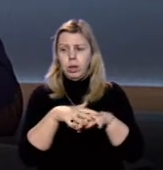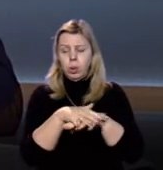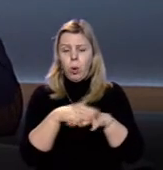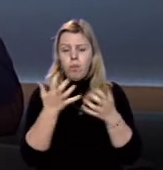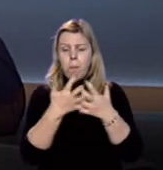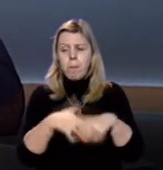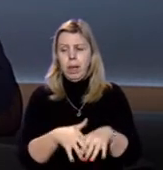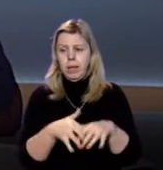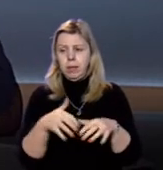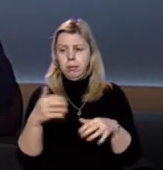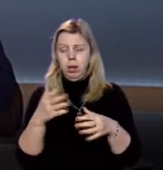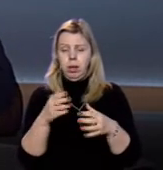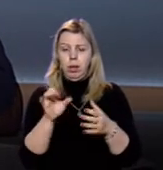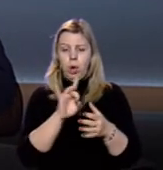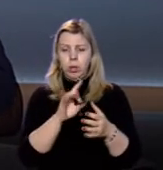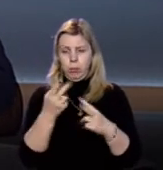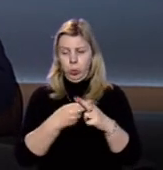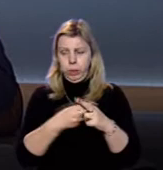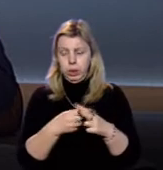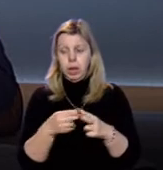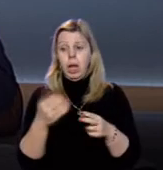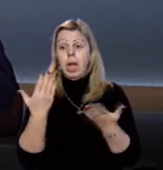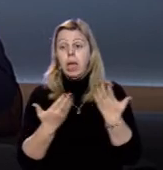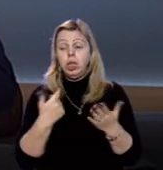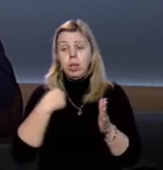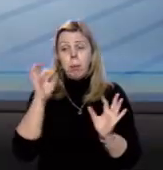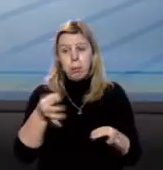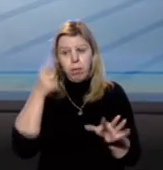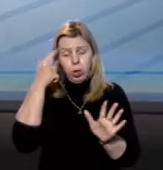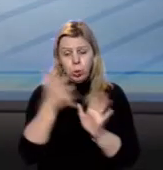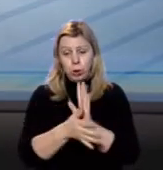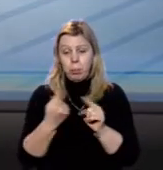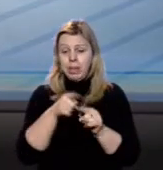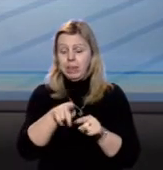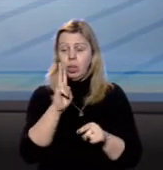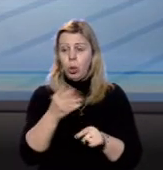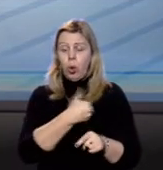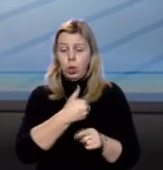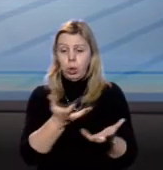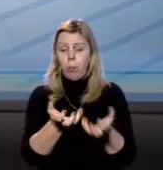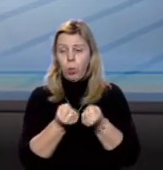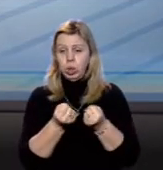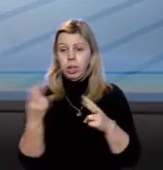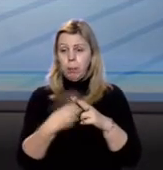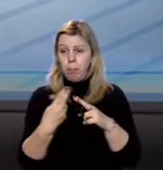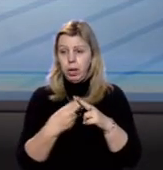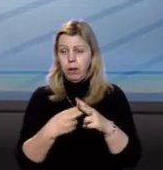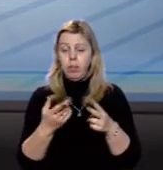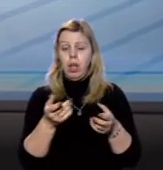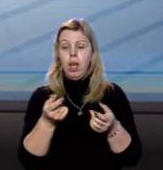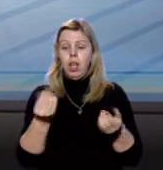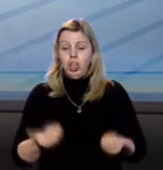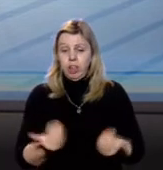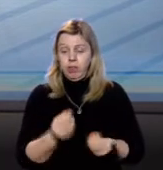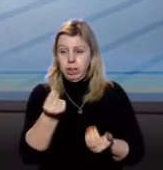розрахункового механізму, визначається розмір. Якщо я правильно розумію, то ті, хто хоче отримати пільгу у готівковій